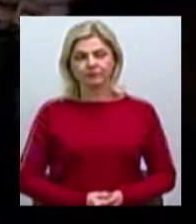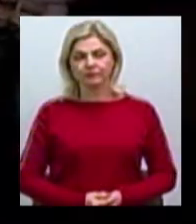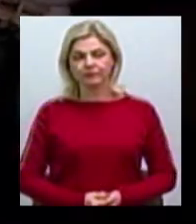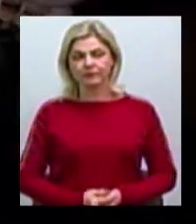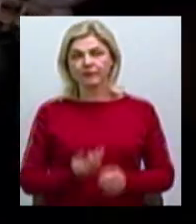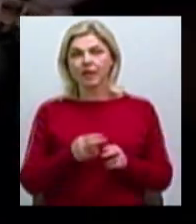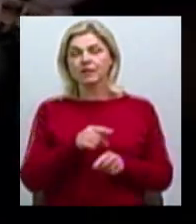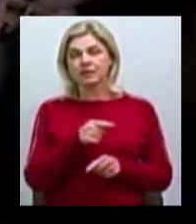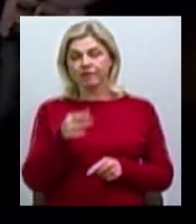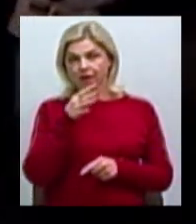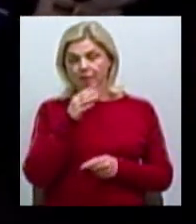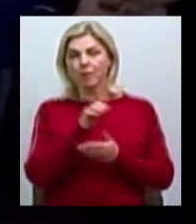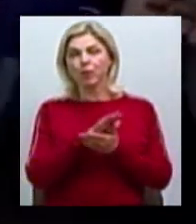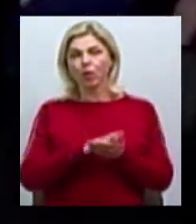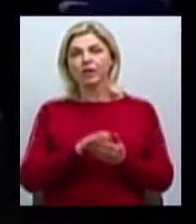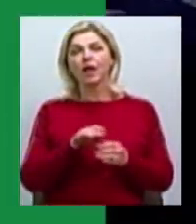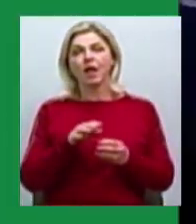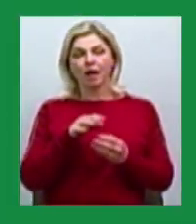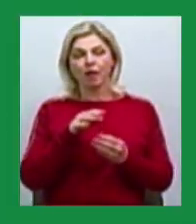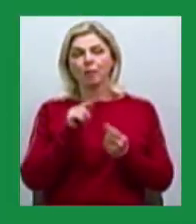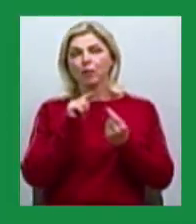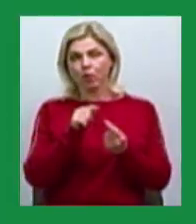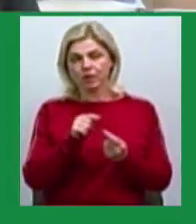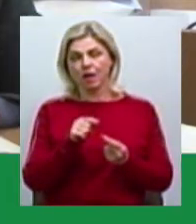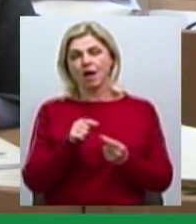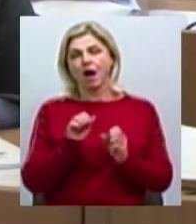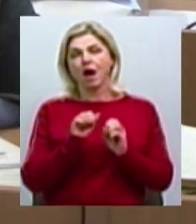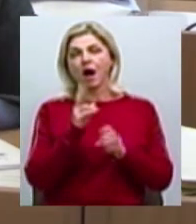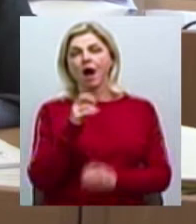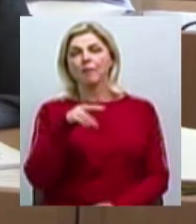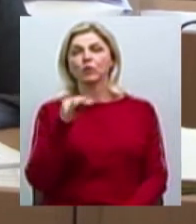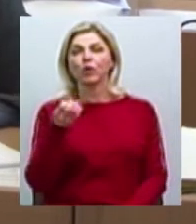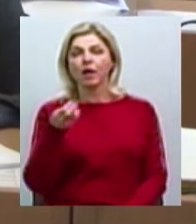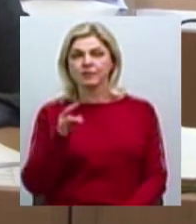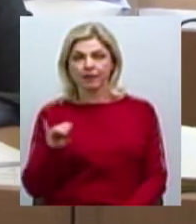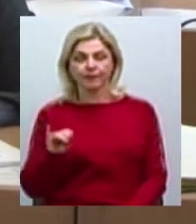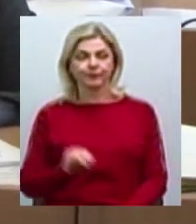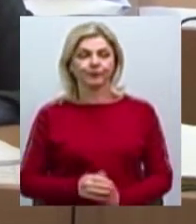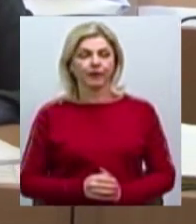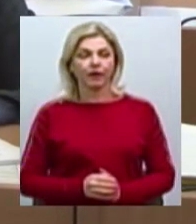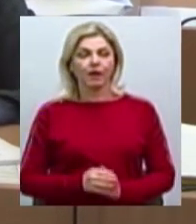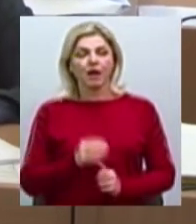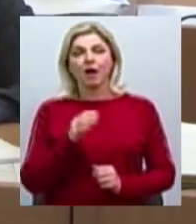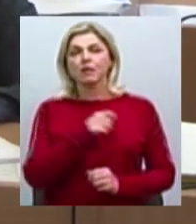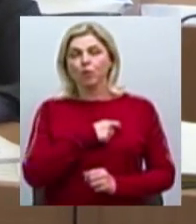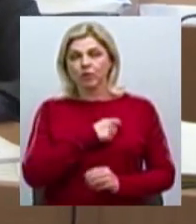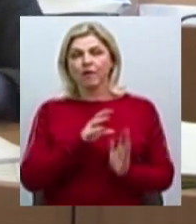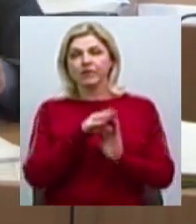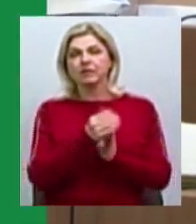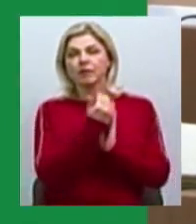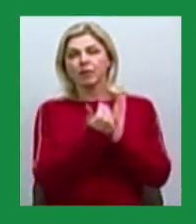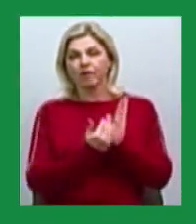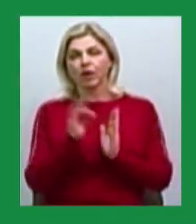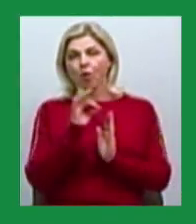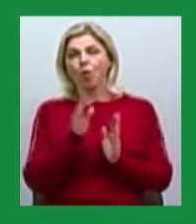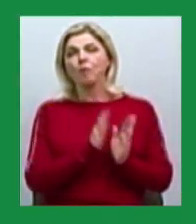Ці хвилини триває мітинг «Ні капітуляції». На сесії міськради не внесли до порядку денного питання щодо формули